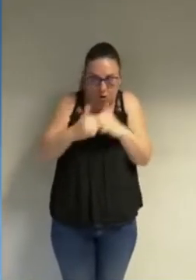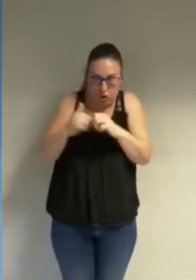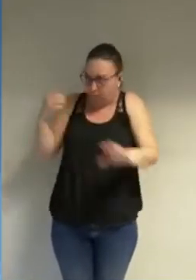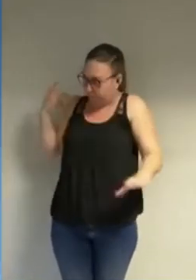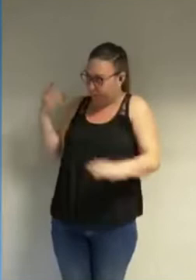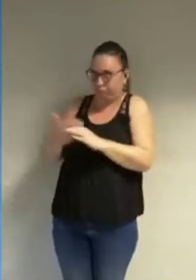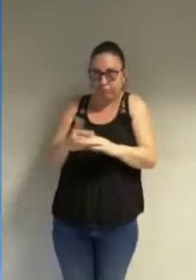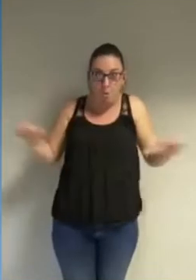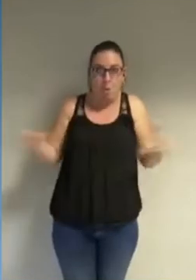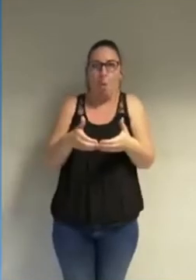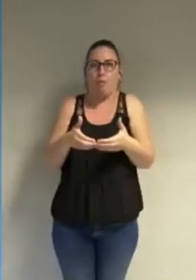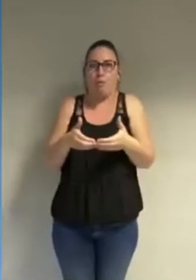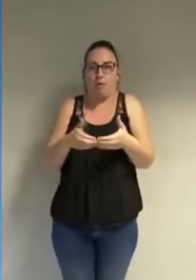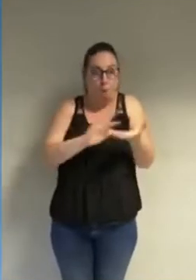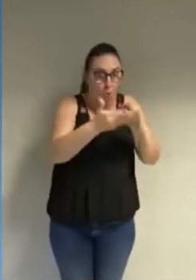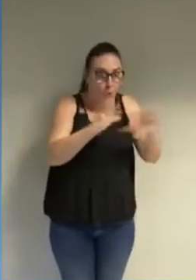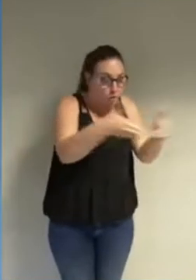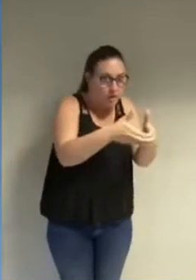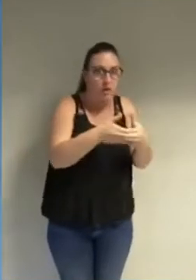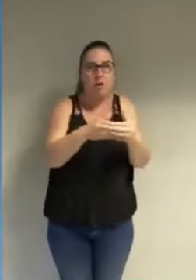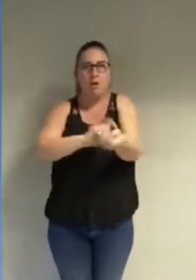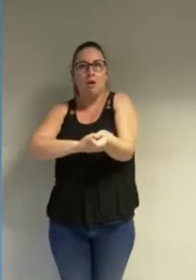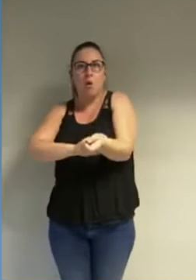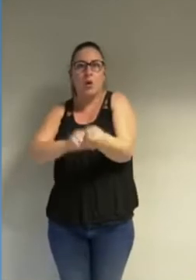regrouper par communauté, par ethnie, par